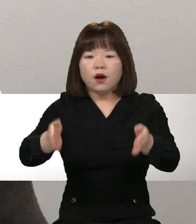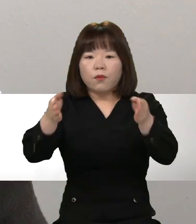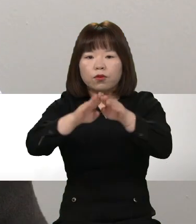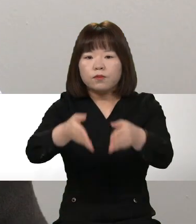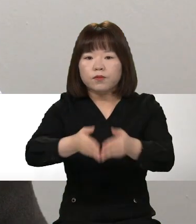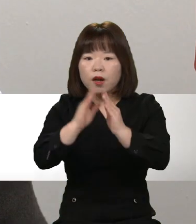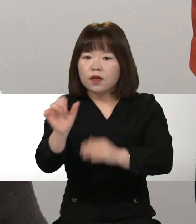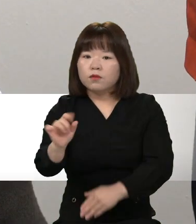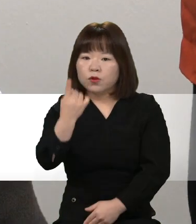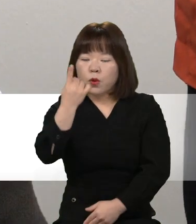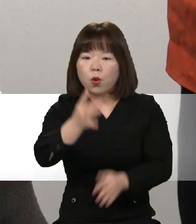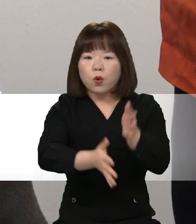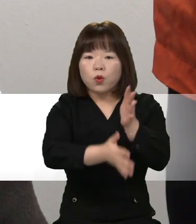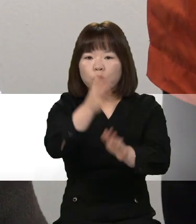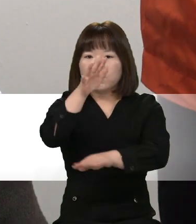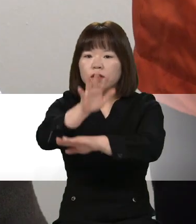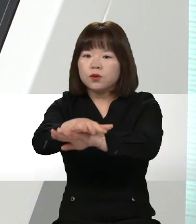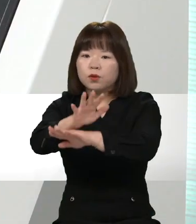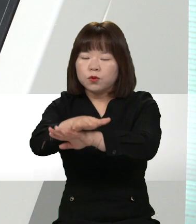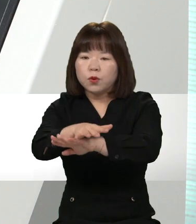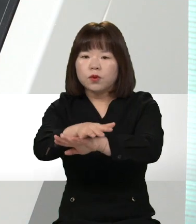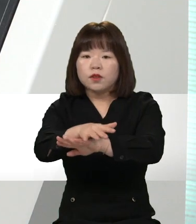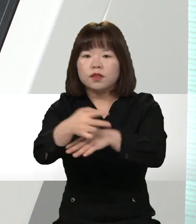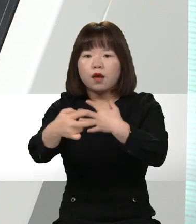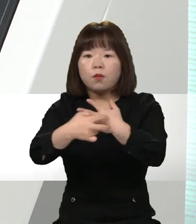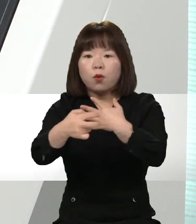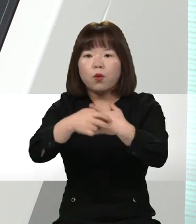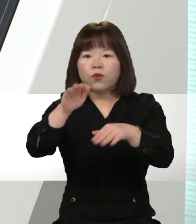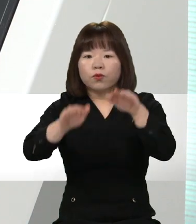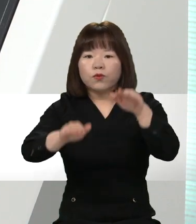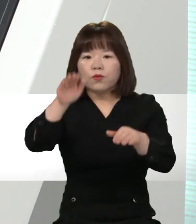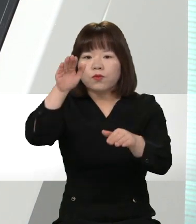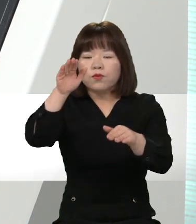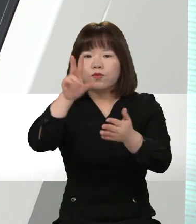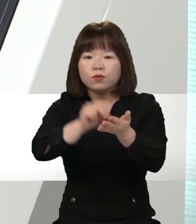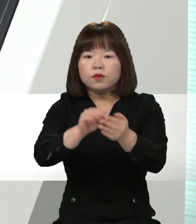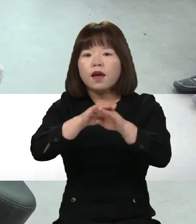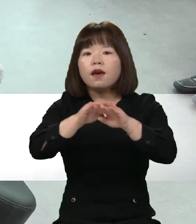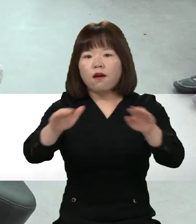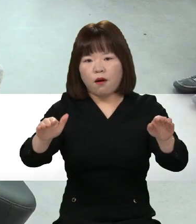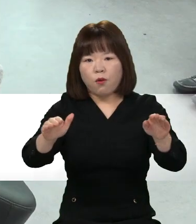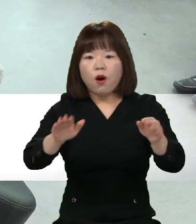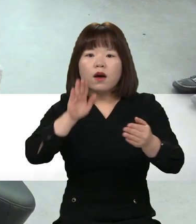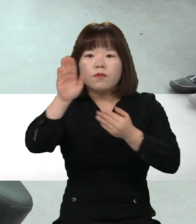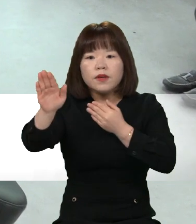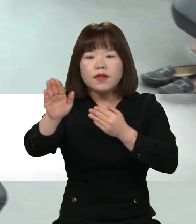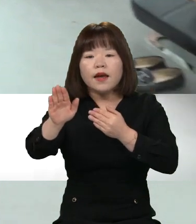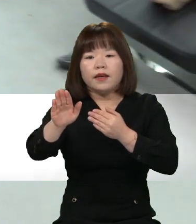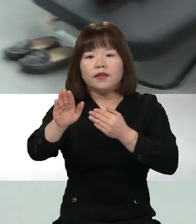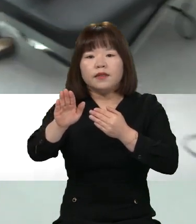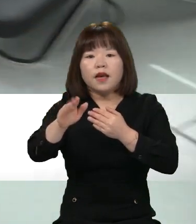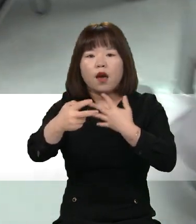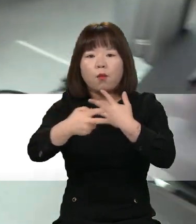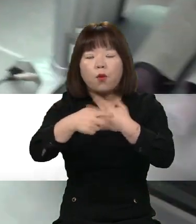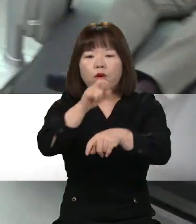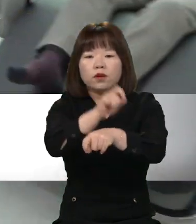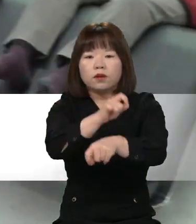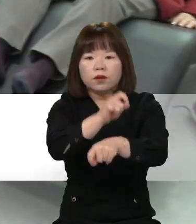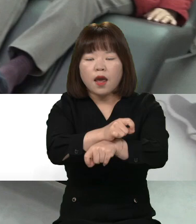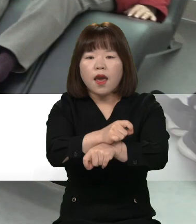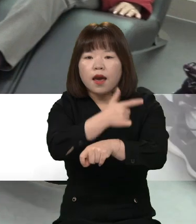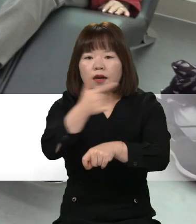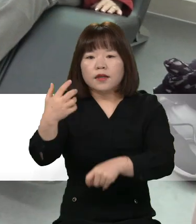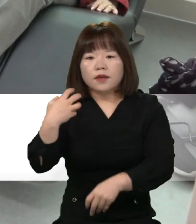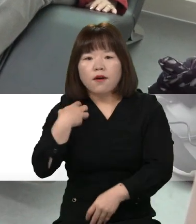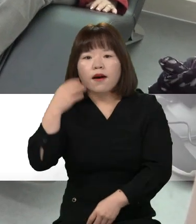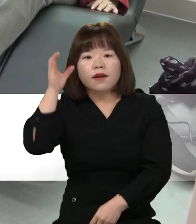북구보건소 및 재난 트라우마센터 건립이 도농간의 보건의료환경 불균형 해소와 미래대비 스마트보건행정구축에